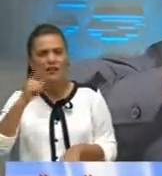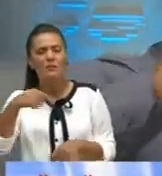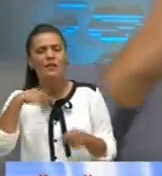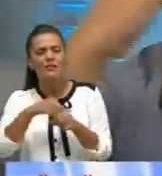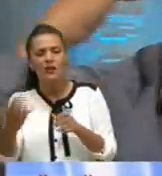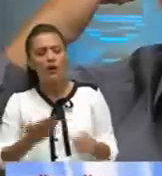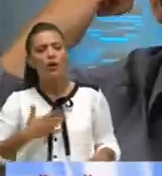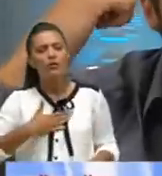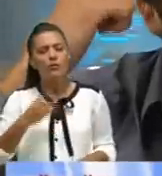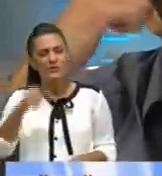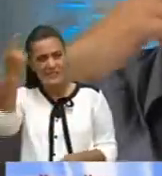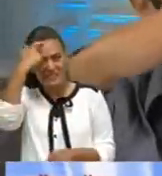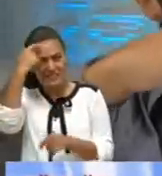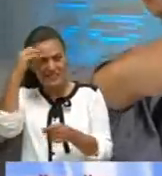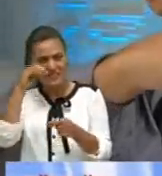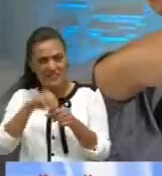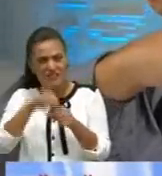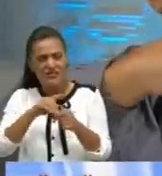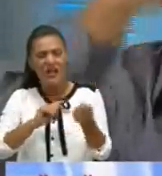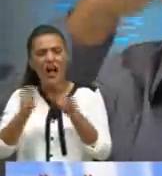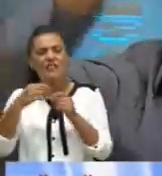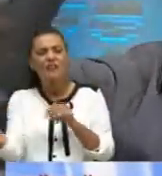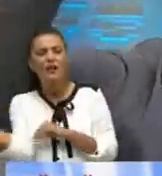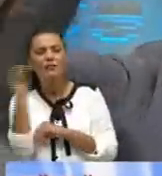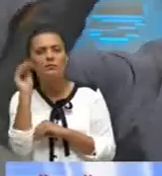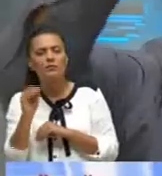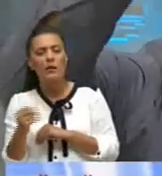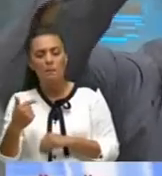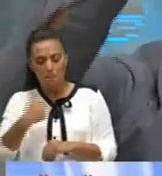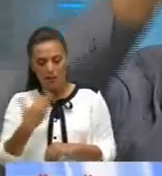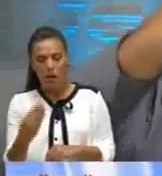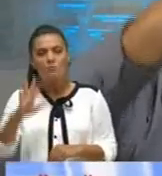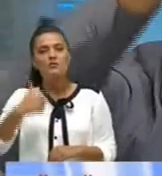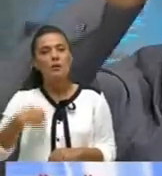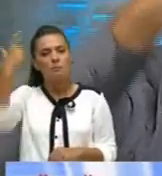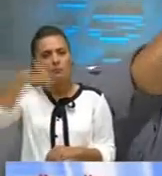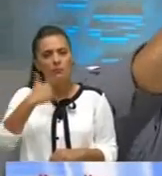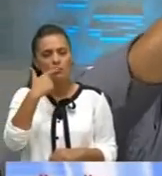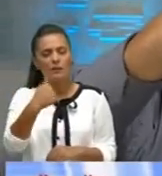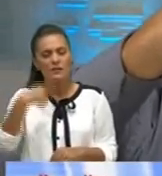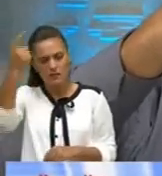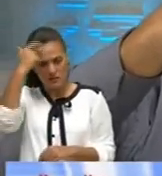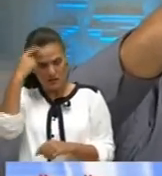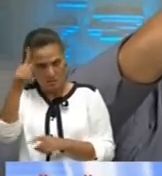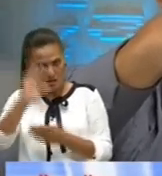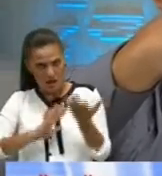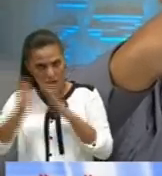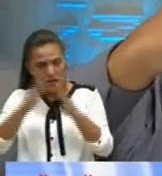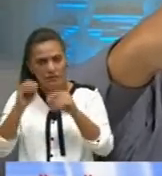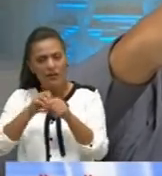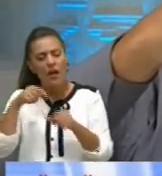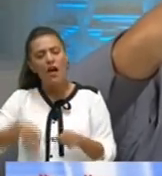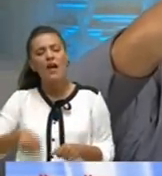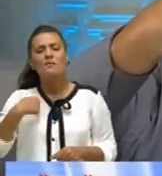önüne bu zihinsel aktiviteleri koymuş oluyoruz. Hmm. Ben olmayacağım demek zihinsel bir aktivite. Ben